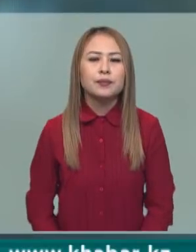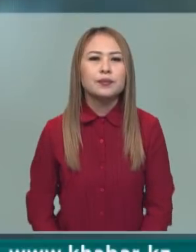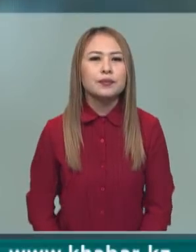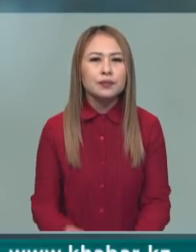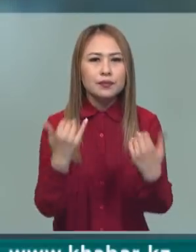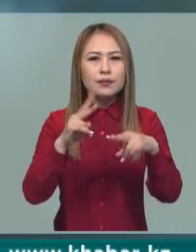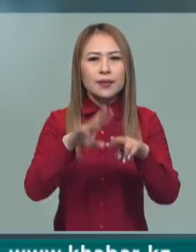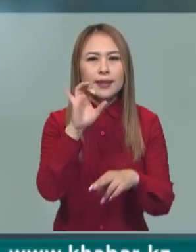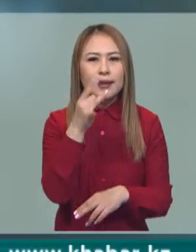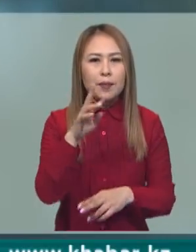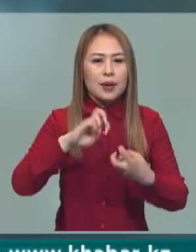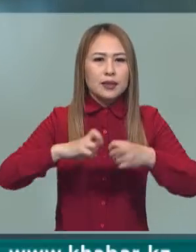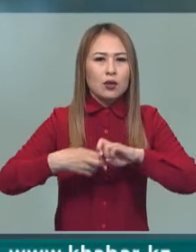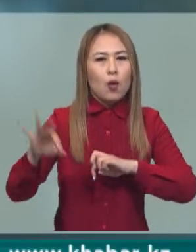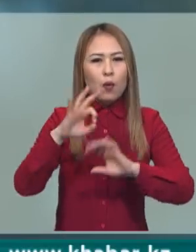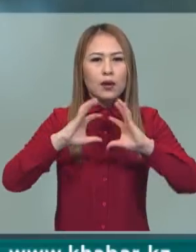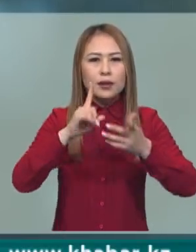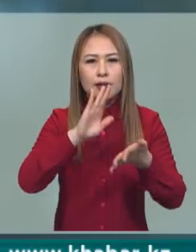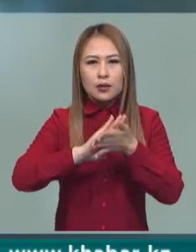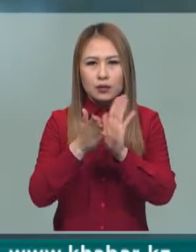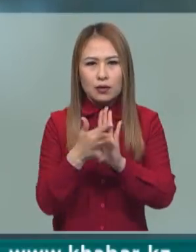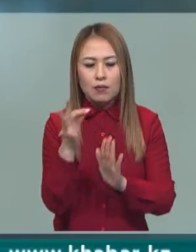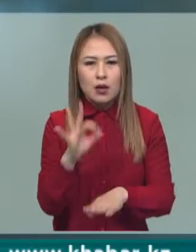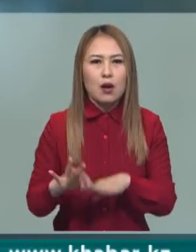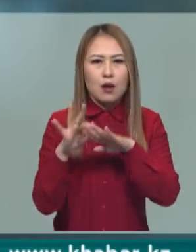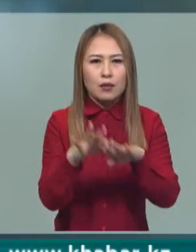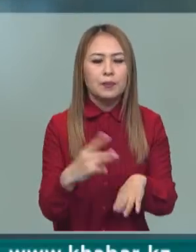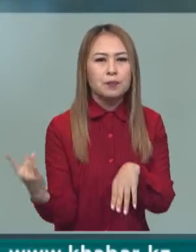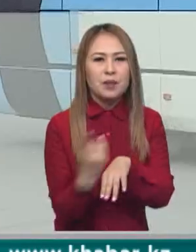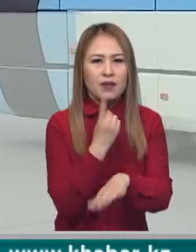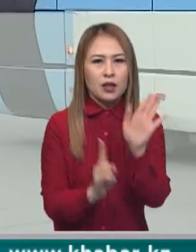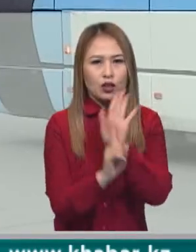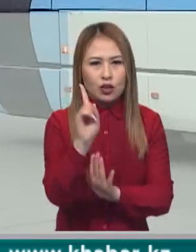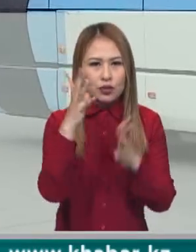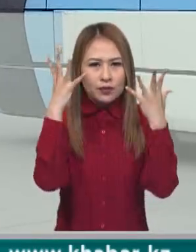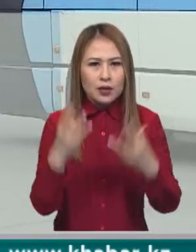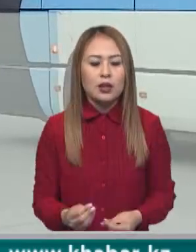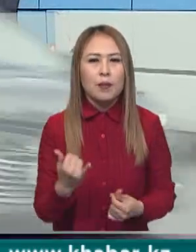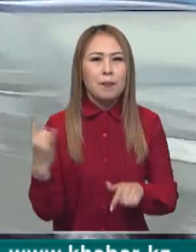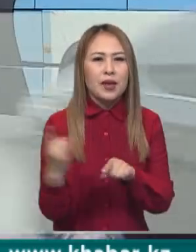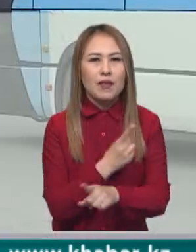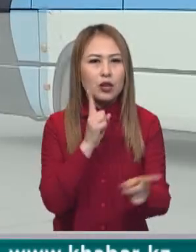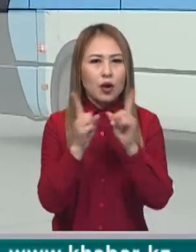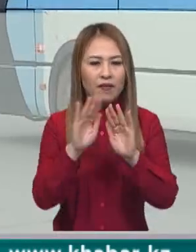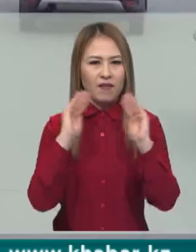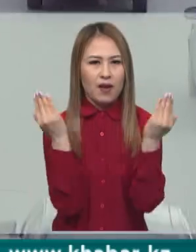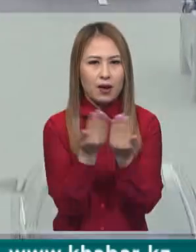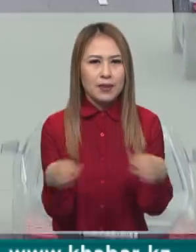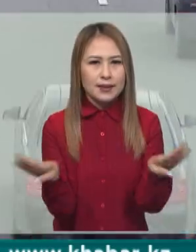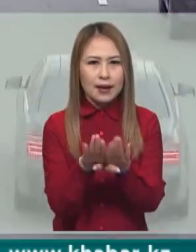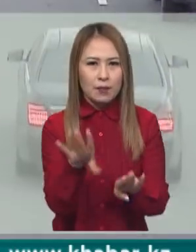Бүгін елордада Сирия мәселесі бойынша халықаралық келіссөздердің кезекті раунды басталды. алғашқы күн отырысы жабық есік форматында